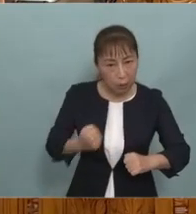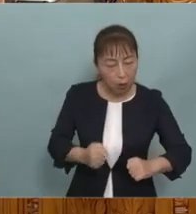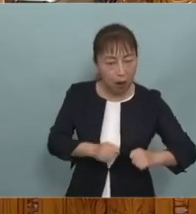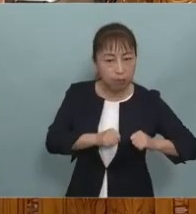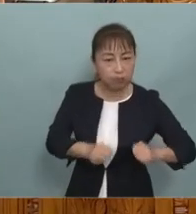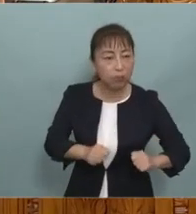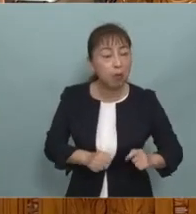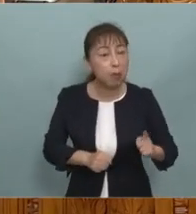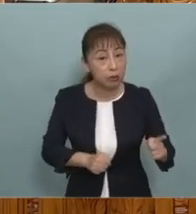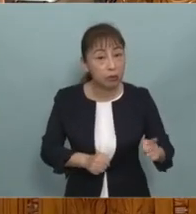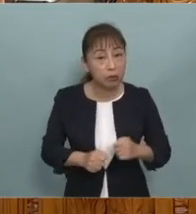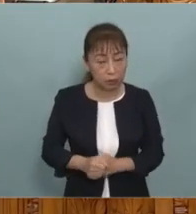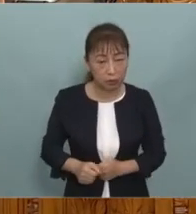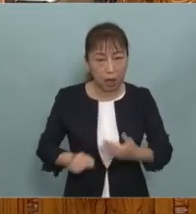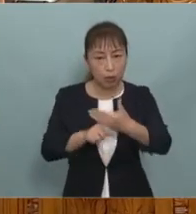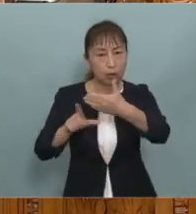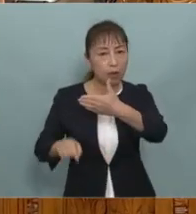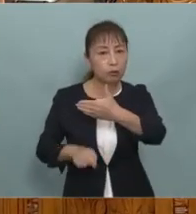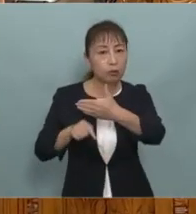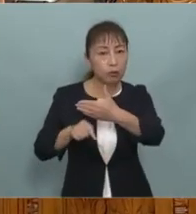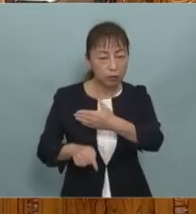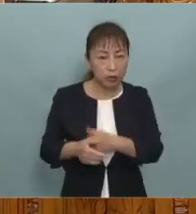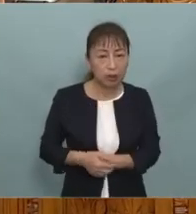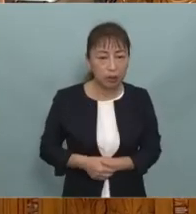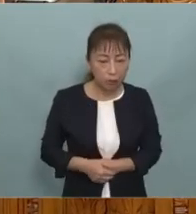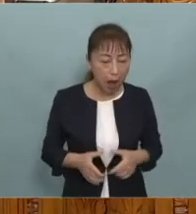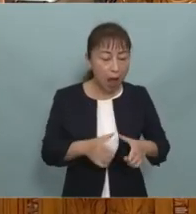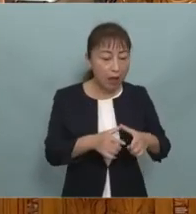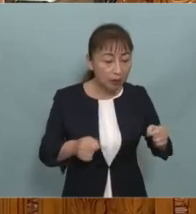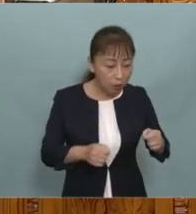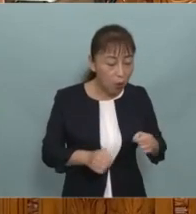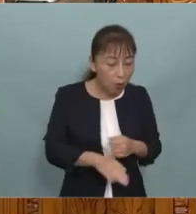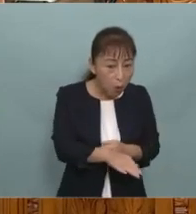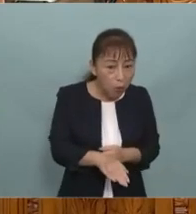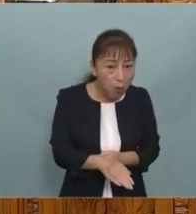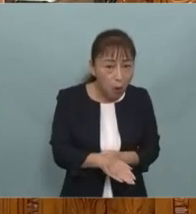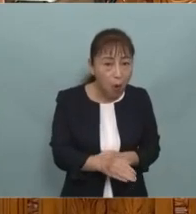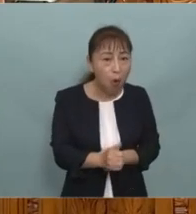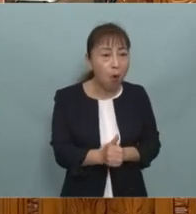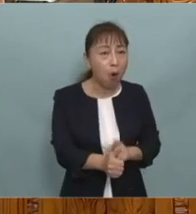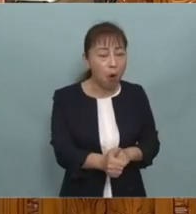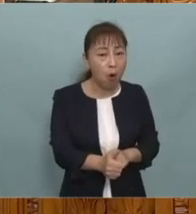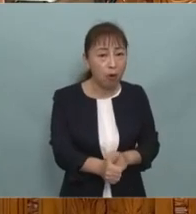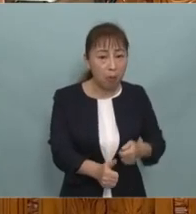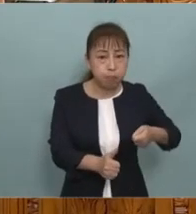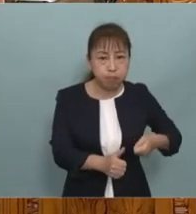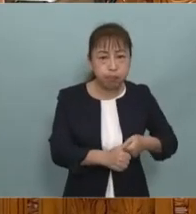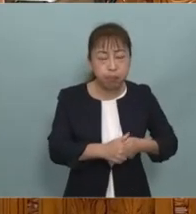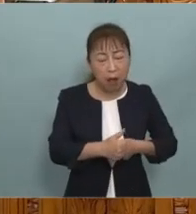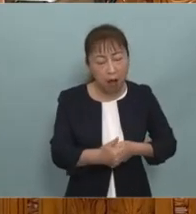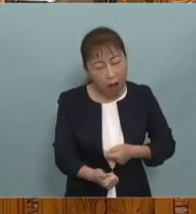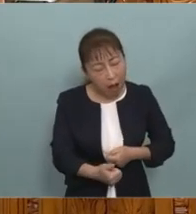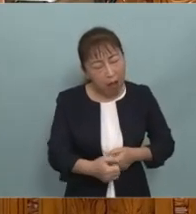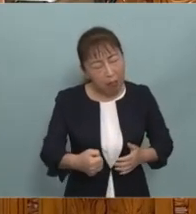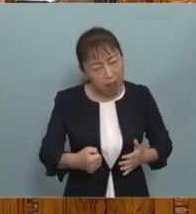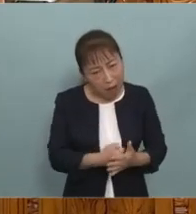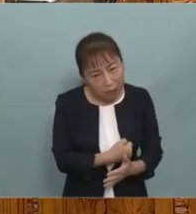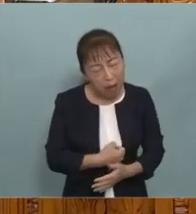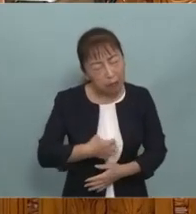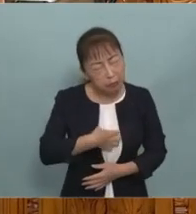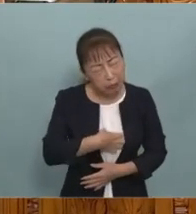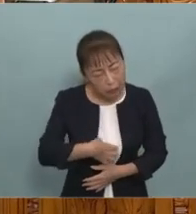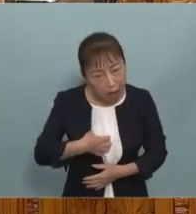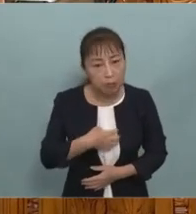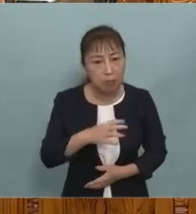ます先月には幼い日本人の子供が防寒に襲われ尊い命を失うという痛ましい